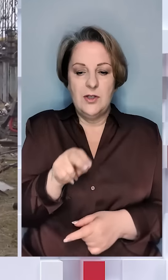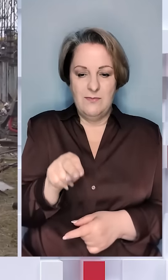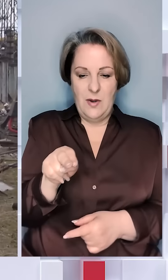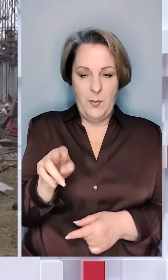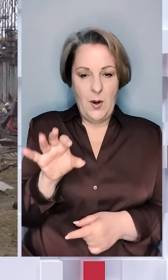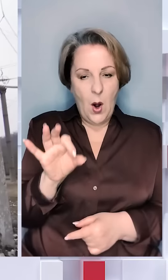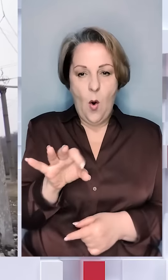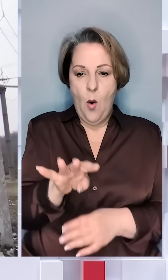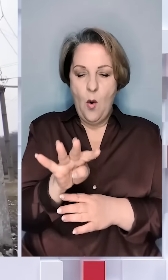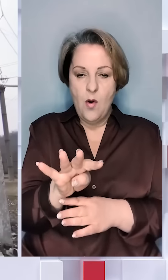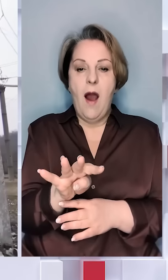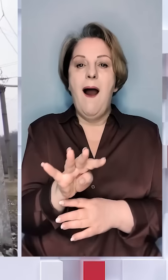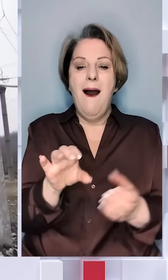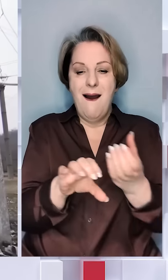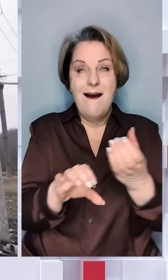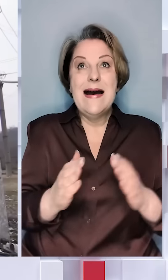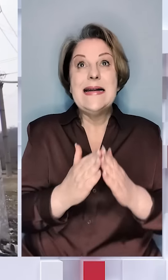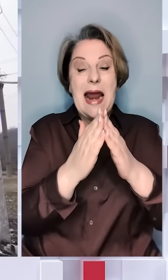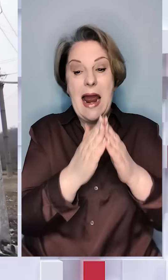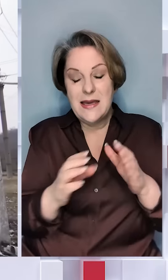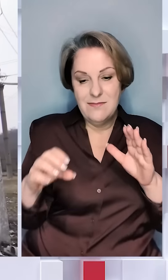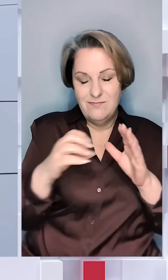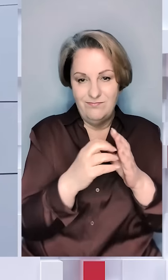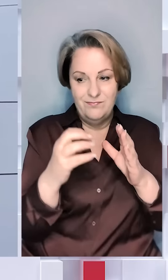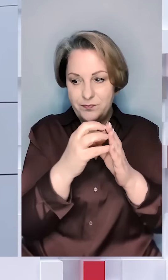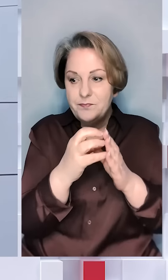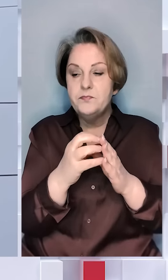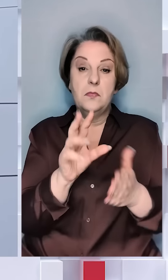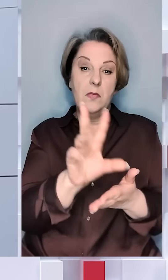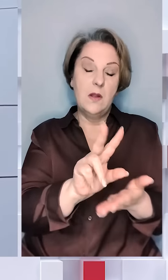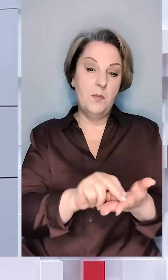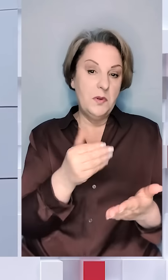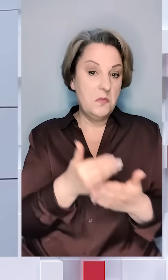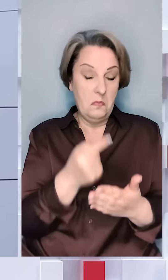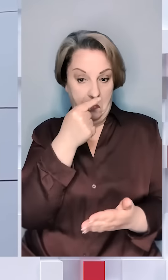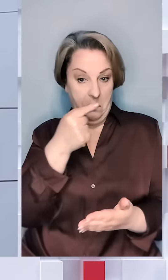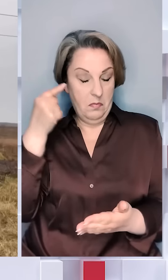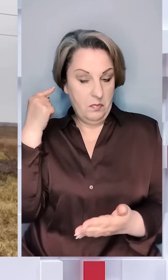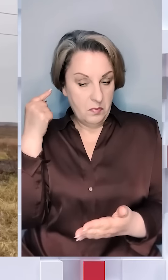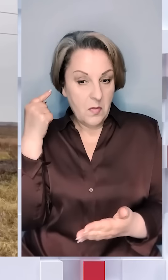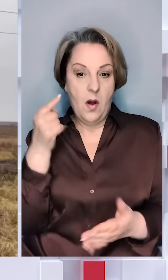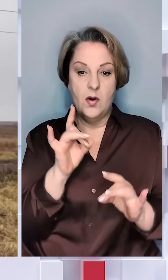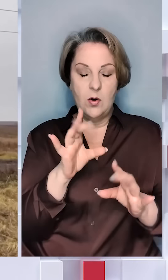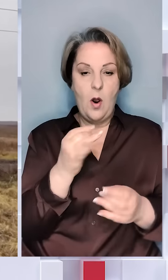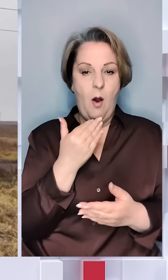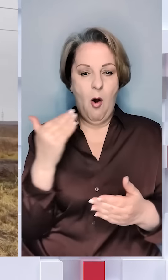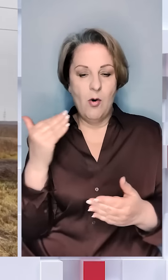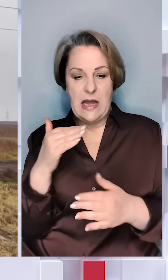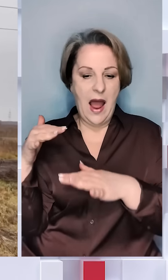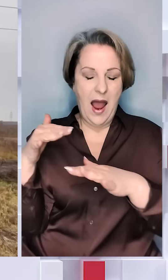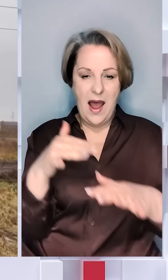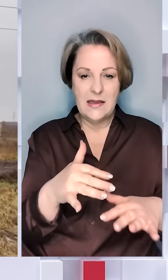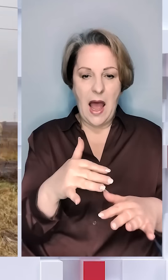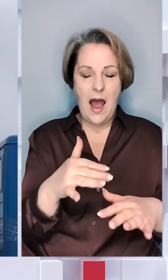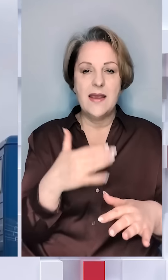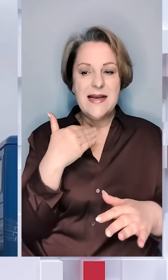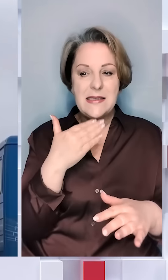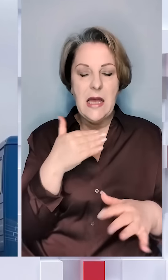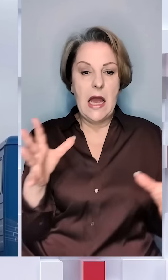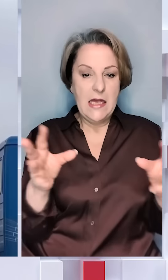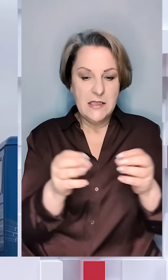систем ППО та ракет до них. Приклад ефективної взаємодії Зеленський навів напередодні, говорячи про останню атаку на Ізраїль.